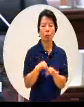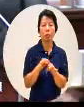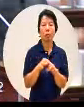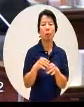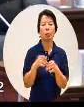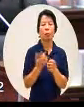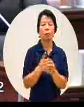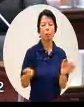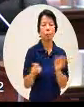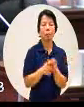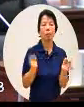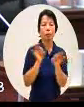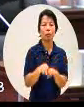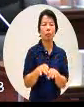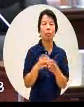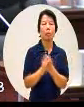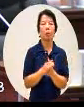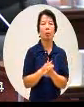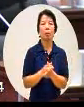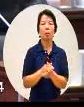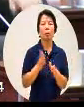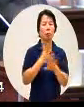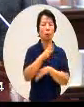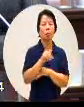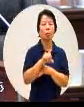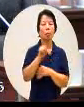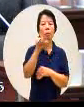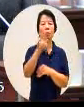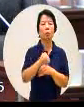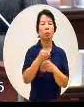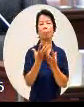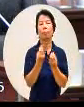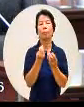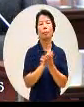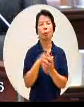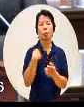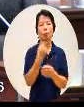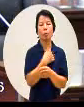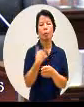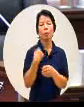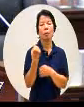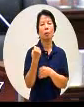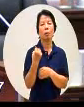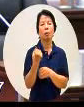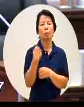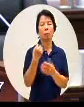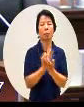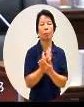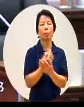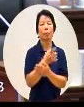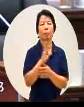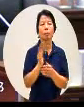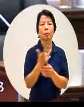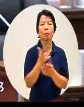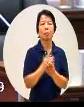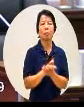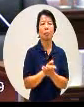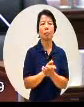我這四人不要超過五萬塊不會超過因為我的人力也不夠但是呢